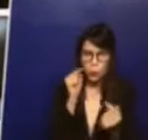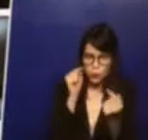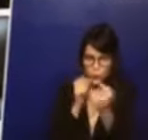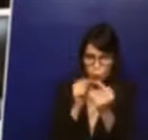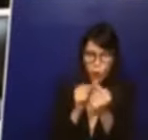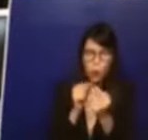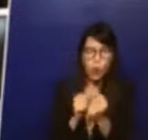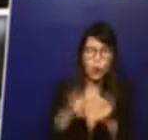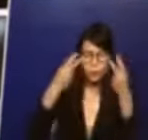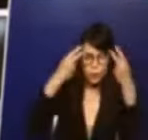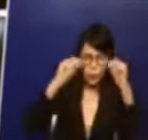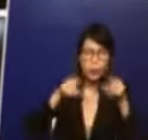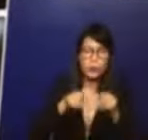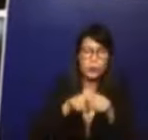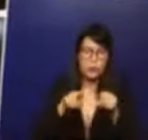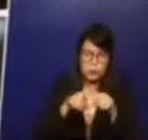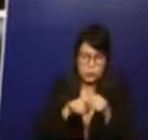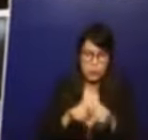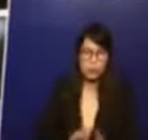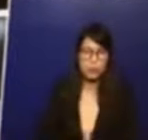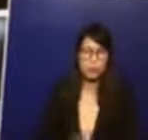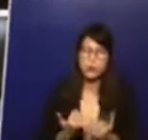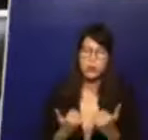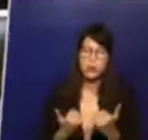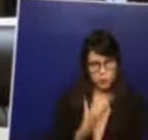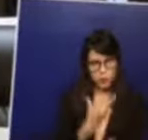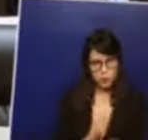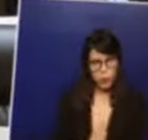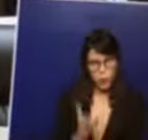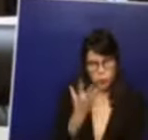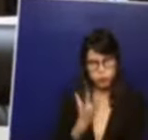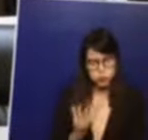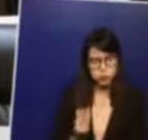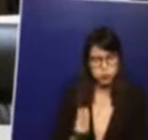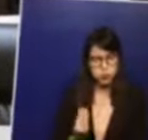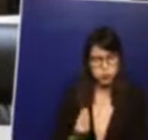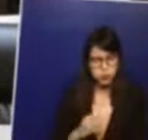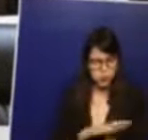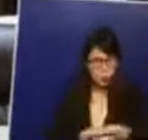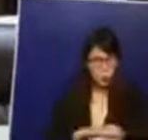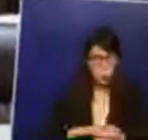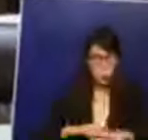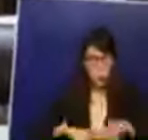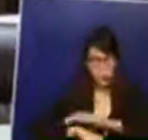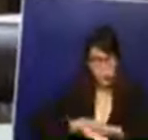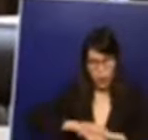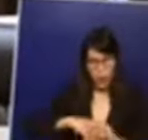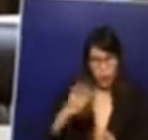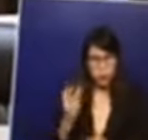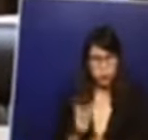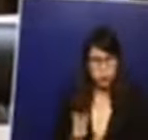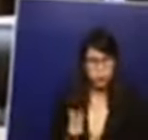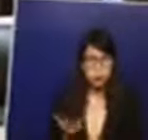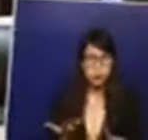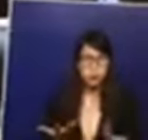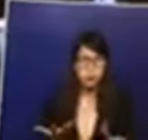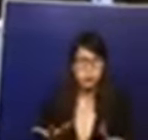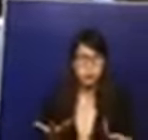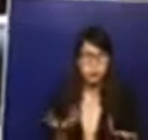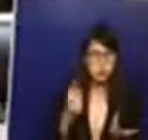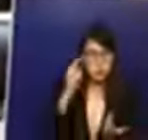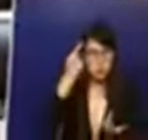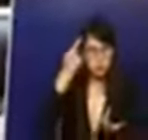ในประเด็นเดียวกันตอนนี้ท่านไม่ได้มีตัวช่วยองค์ดูแขนขาท่านยาวขึ้นไม่ทราบว่าท่านไปโหนอะ